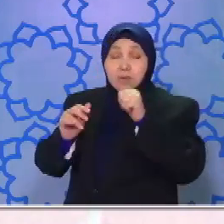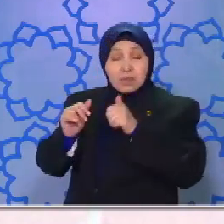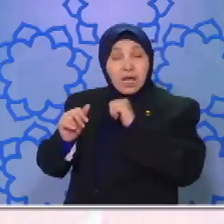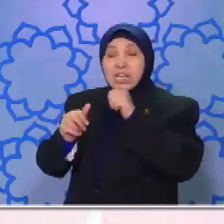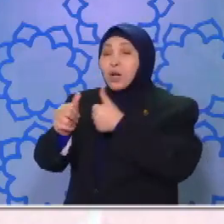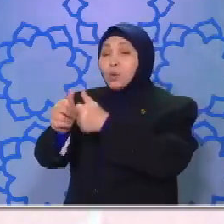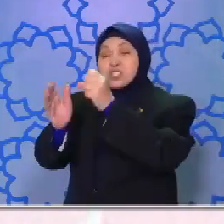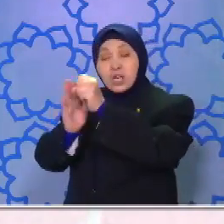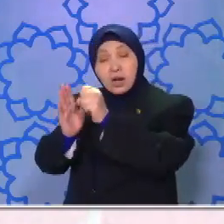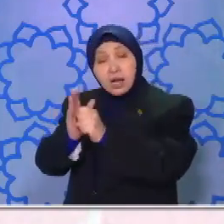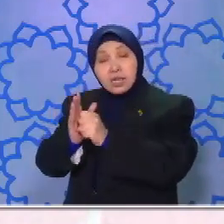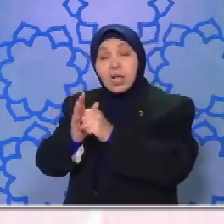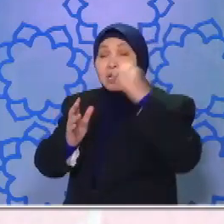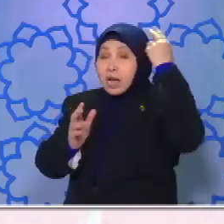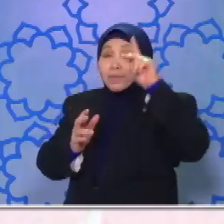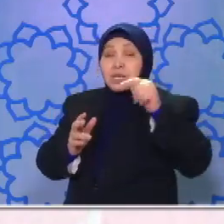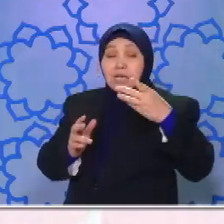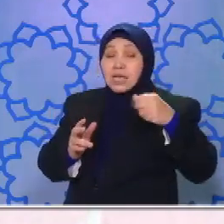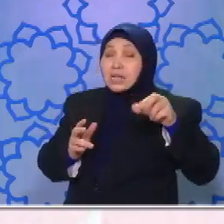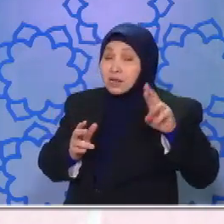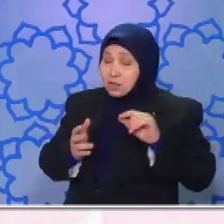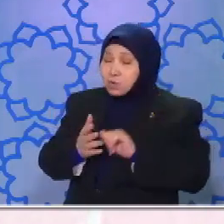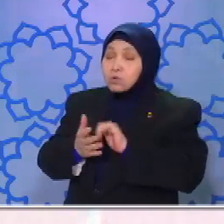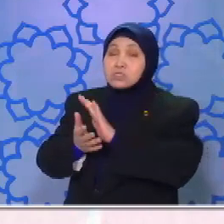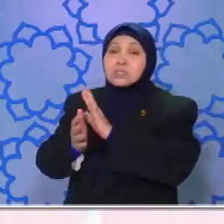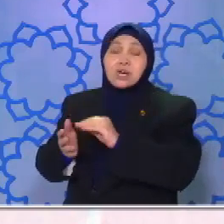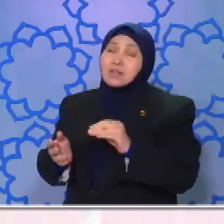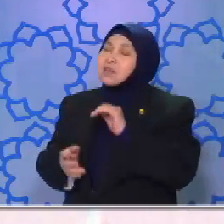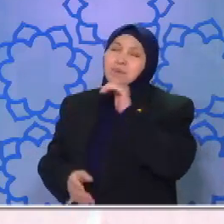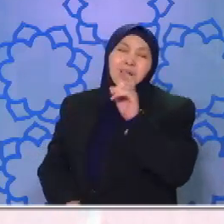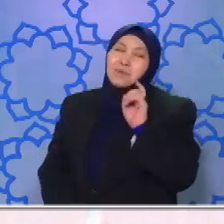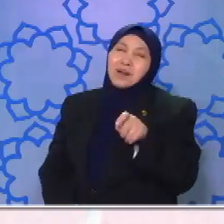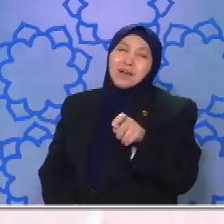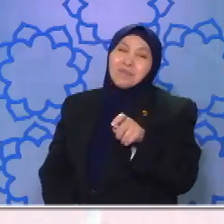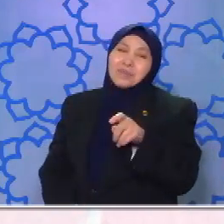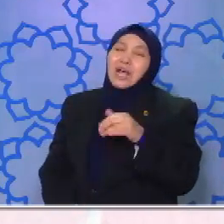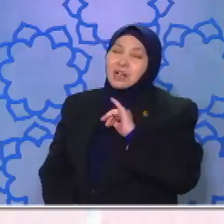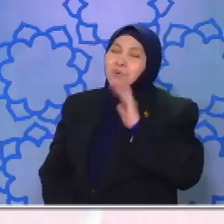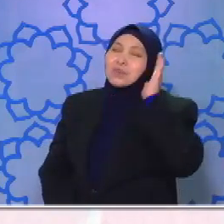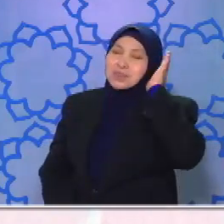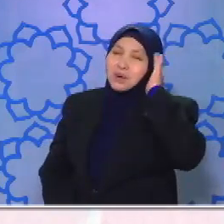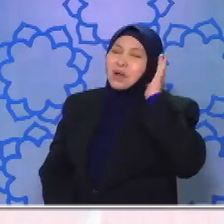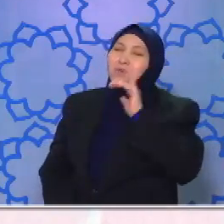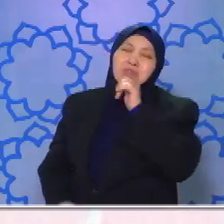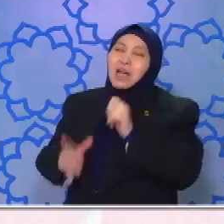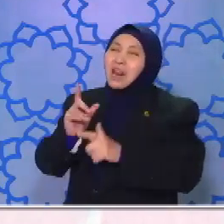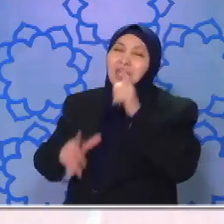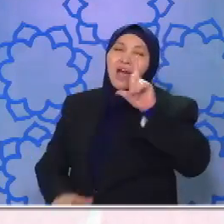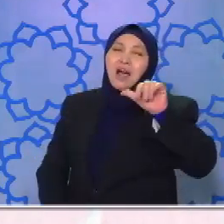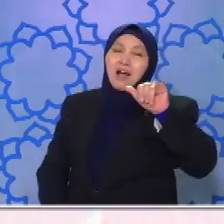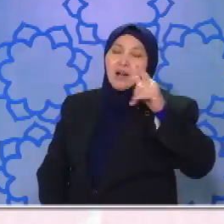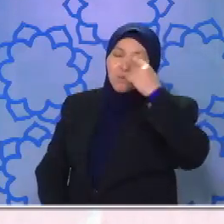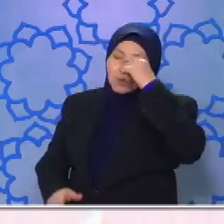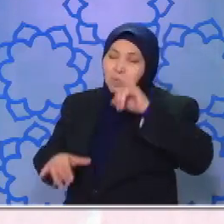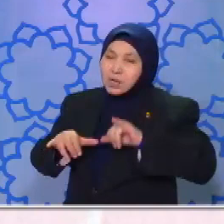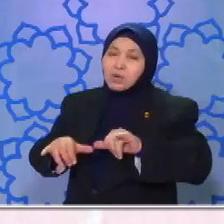maka fala tusahibani, ya, dan tak payahlah, aku pun tahu bahawa aku ini tidak layak untuk